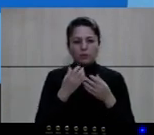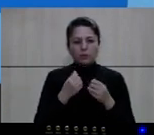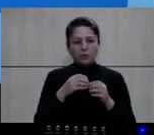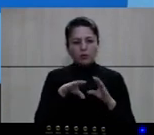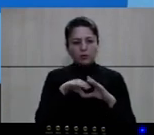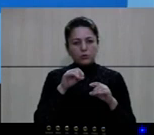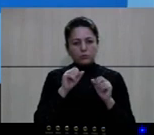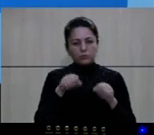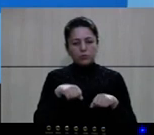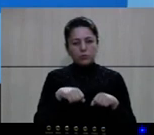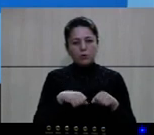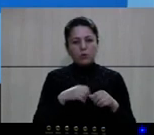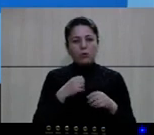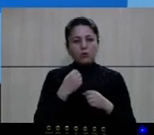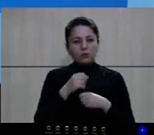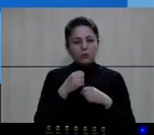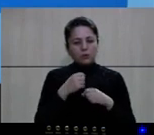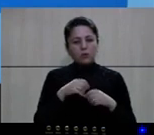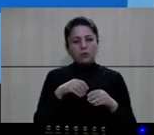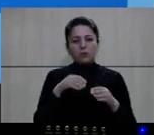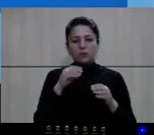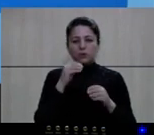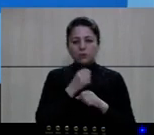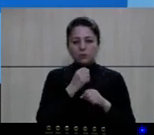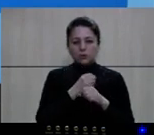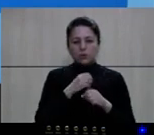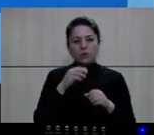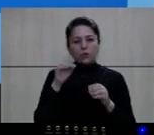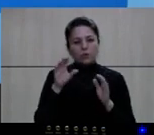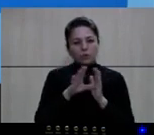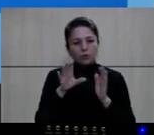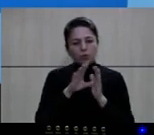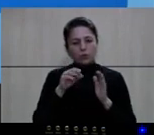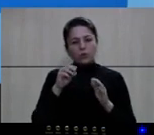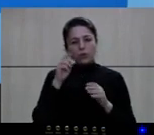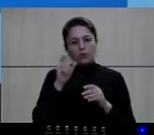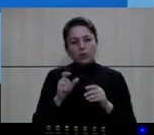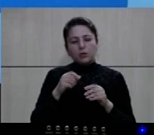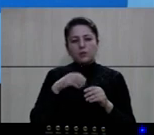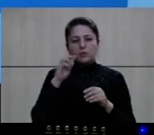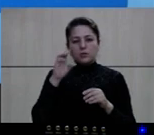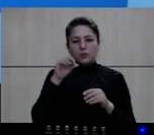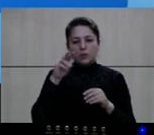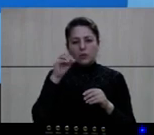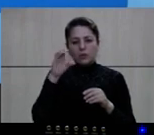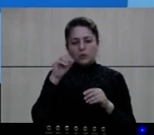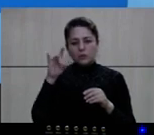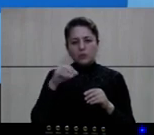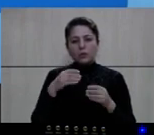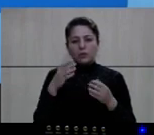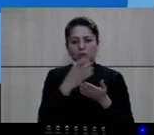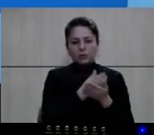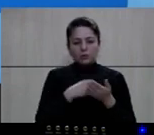ishlovchilar esa stanoglarning kasb egalari toker, frezerchi, slezer, yig'uvchi